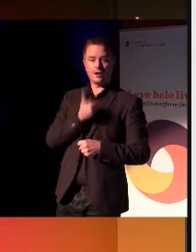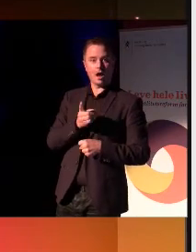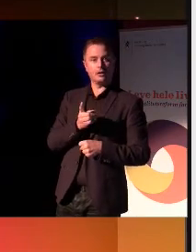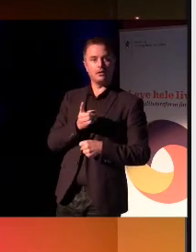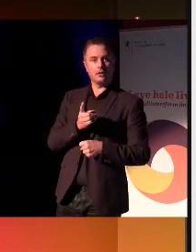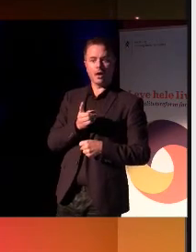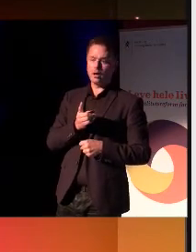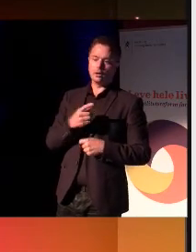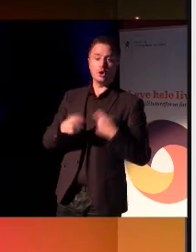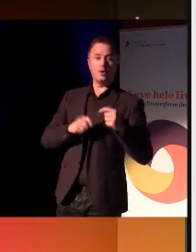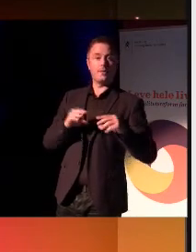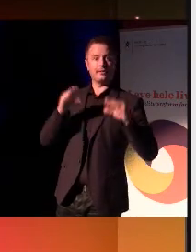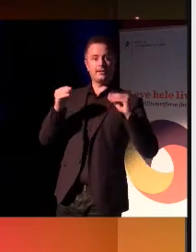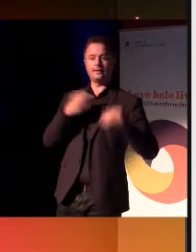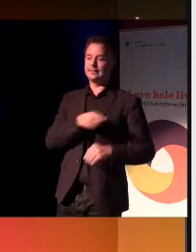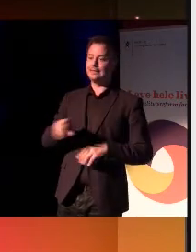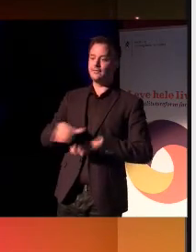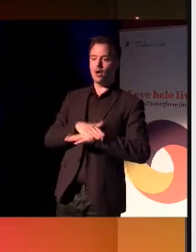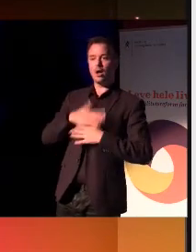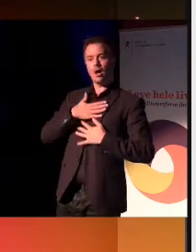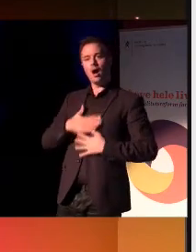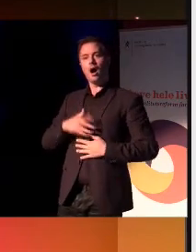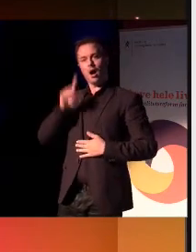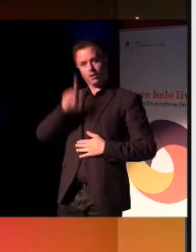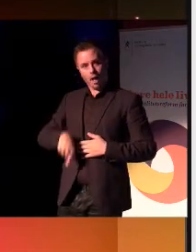økt mestring. Skape mestringsklima